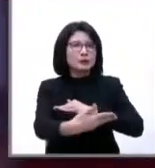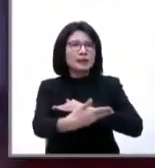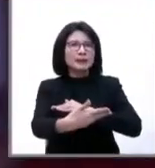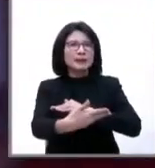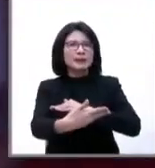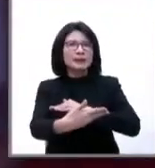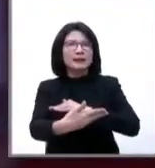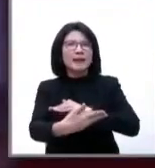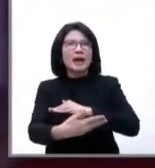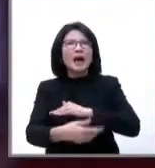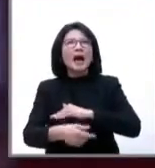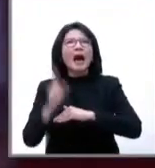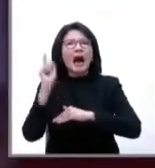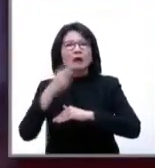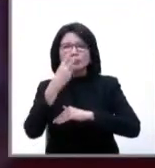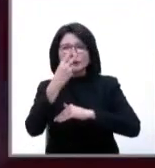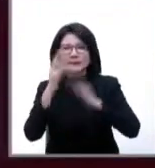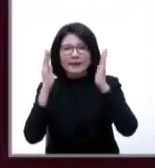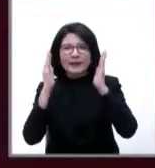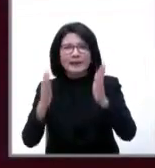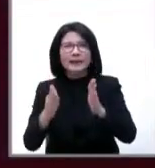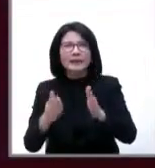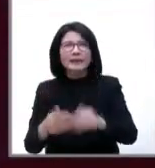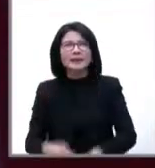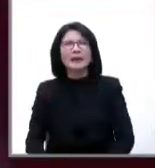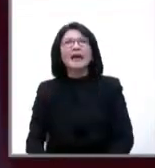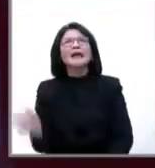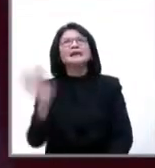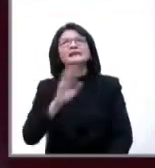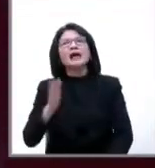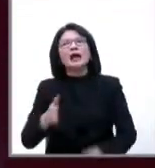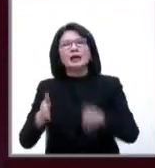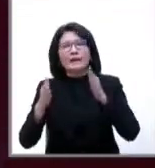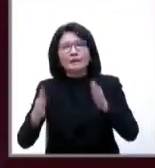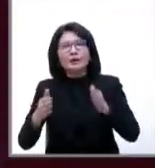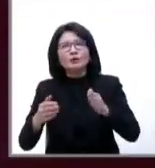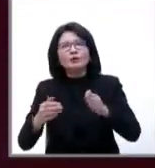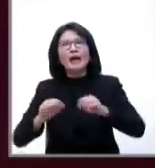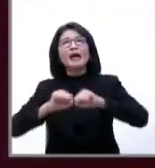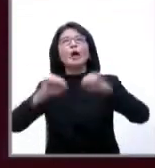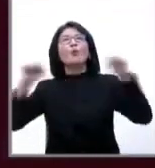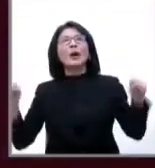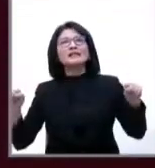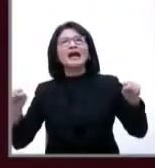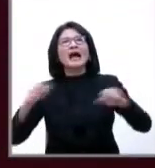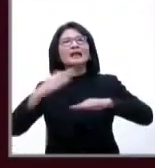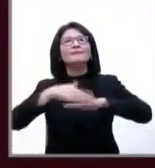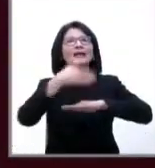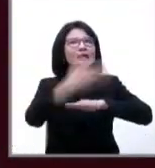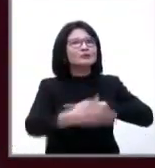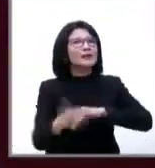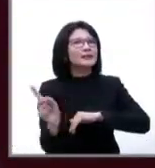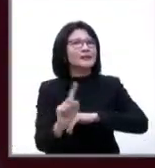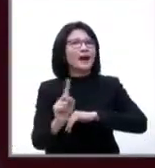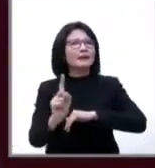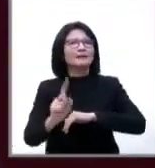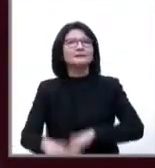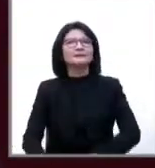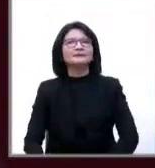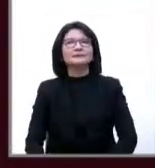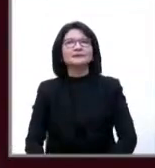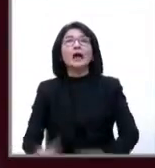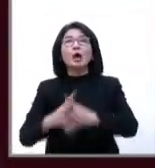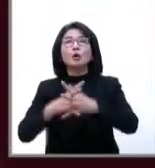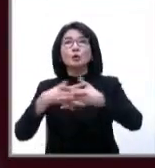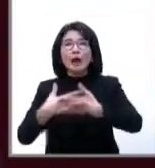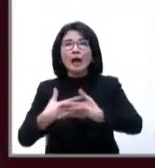jangan diabaikan malah ngurusi kekuasaan yang berkelanjutan Oleh karena itu kita harus ingat bahwa Quran